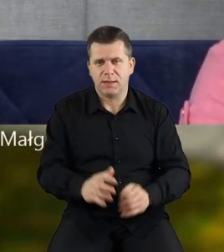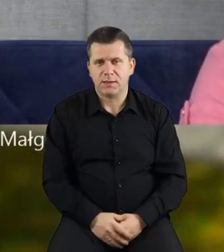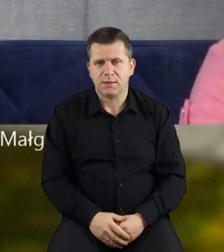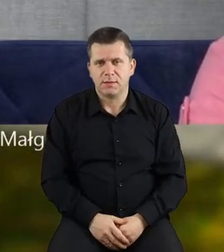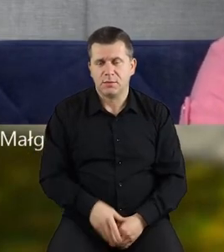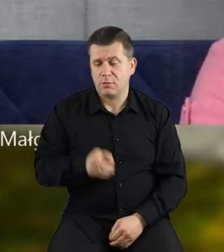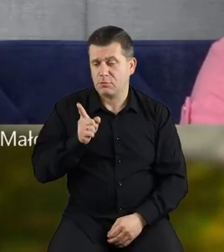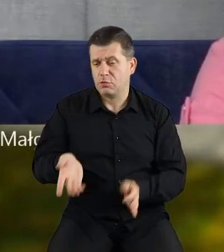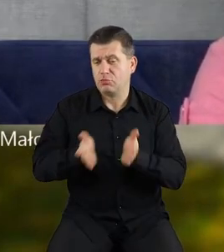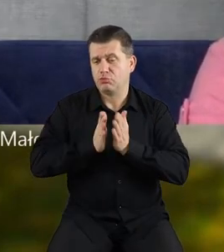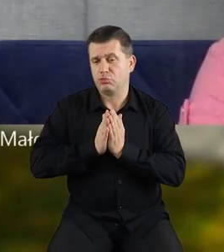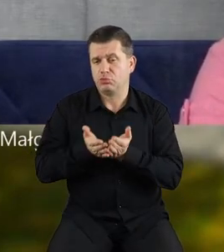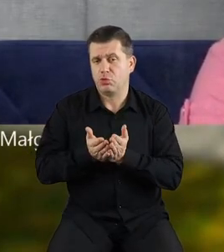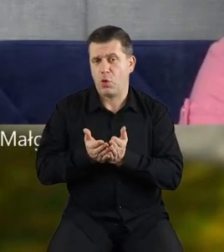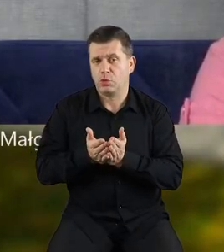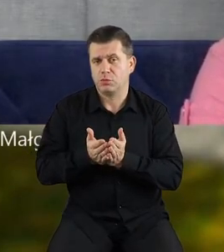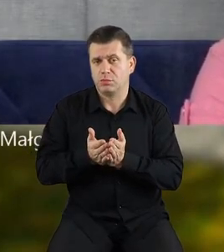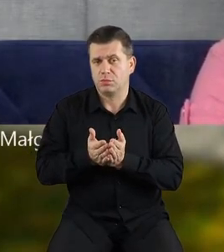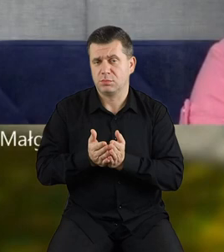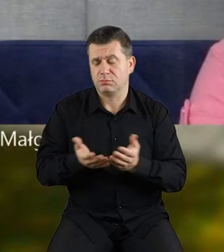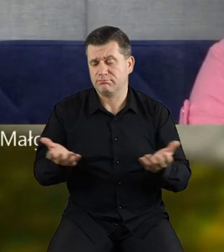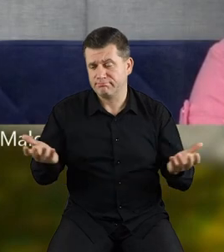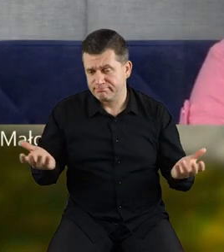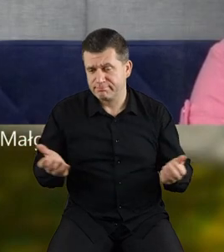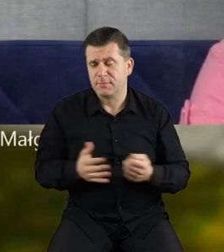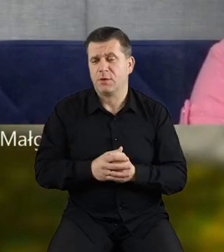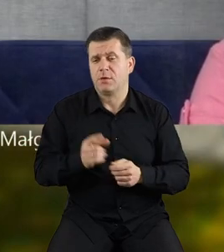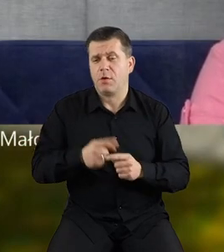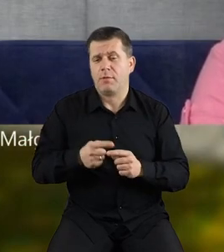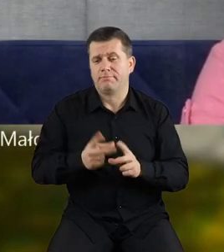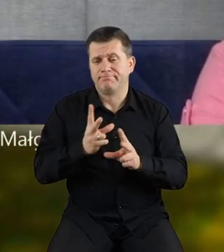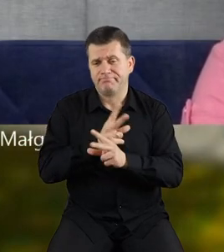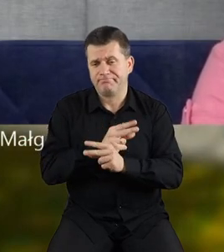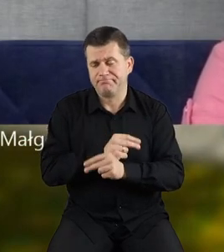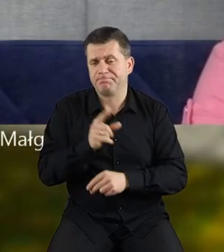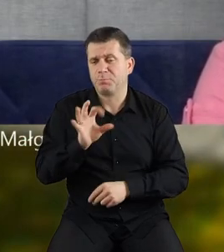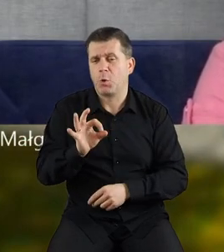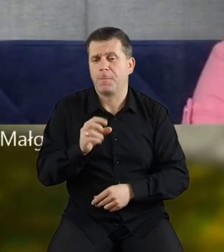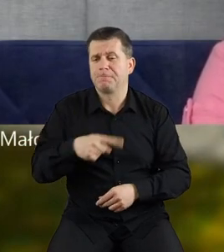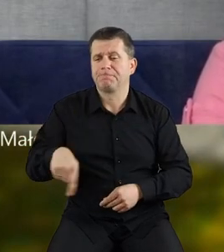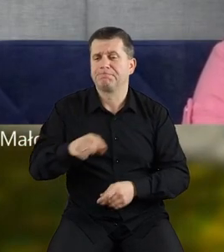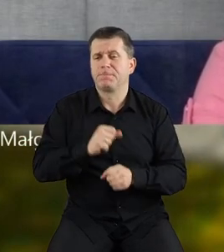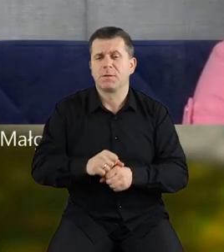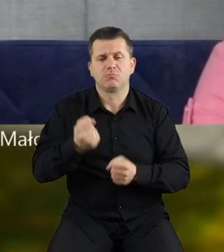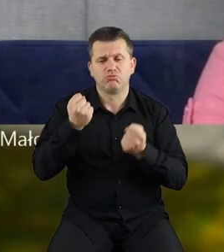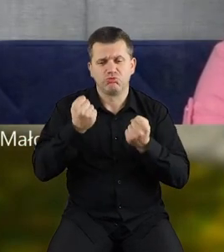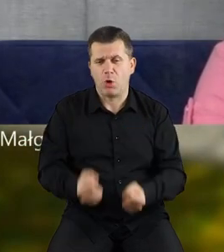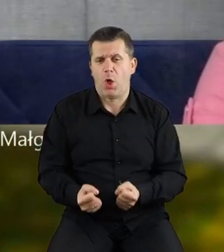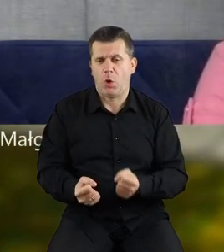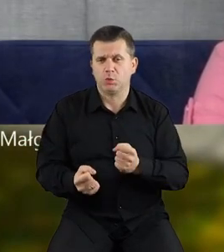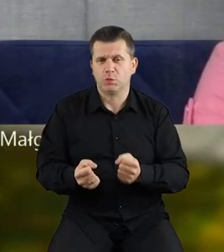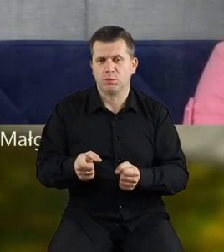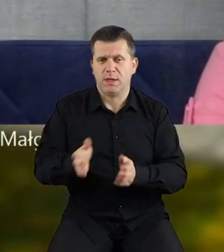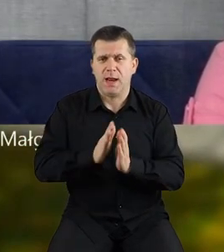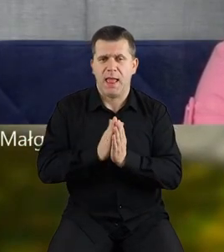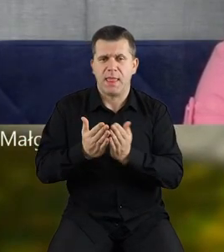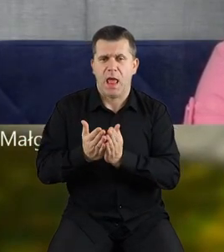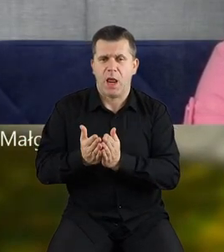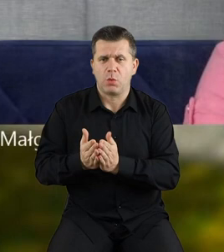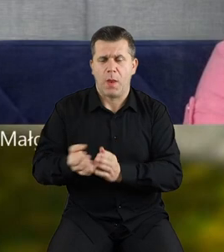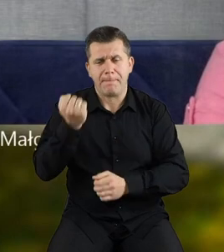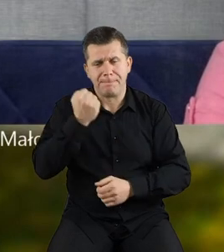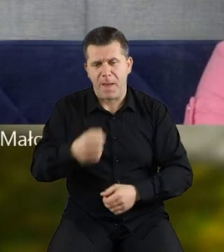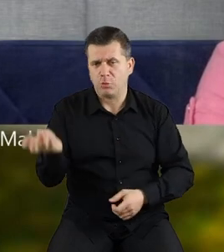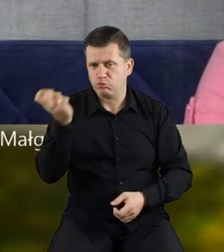jakieś inne, no to na tej książce by się przejechał, mówiąc kolokwialnie, bo jednak jest to kawał ciężkiej